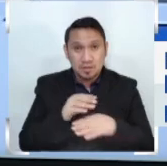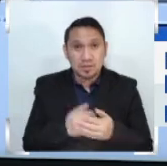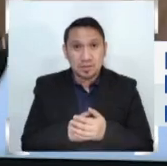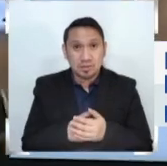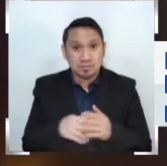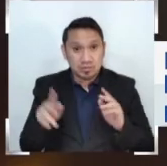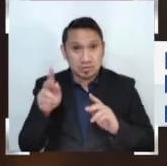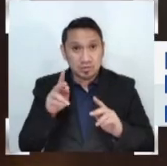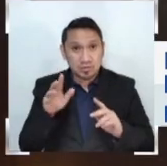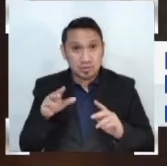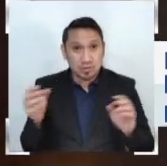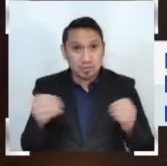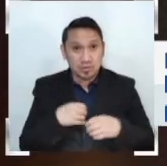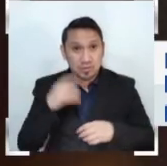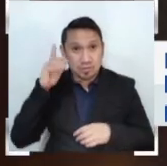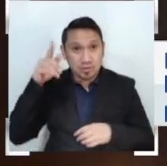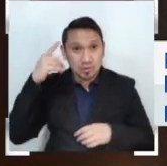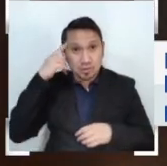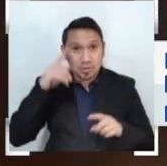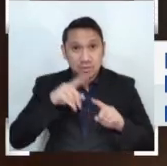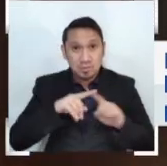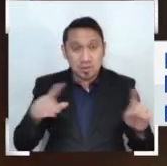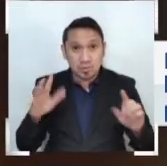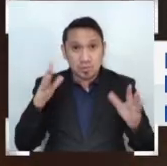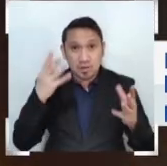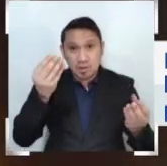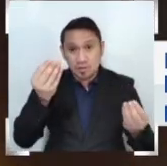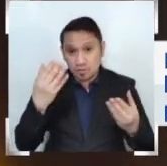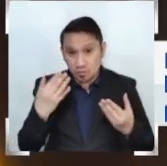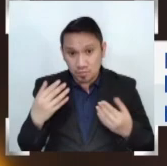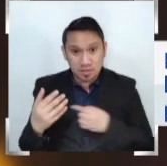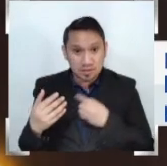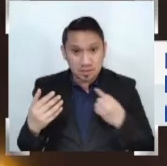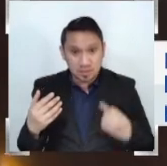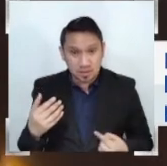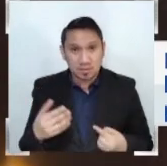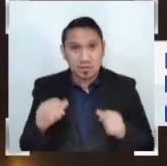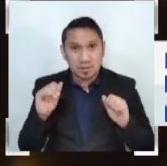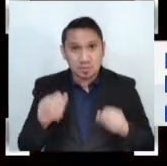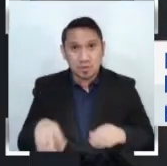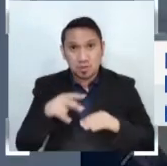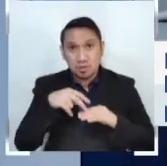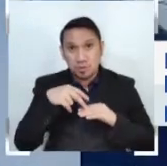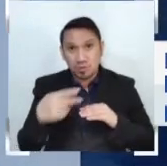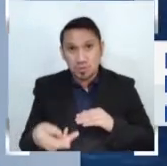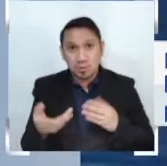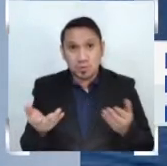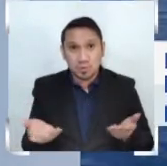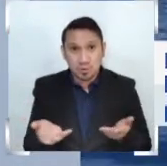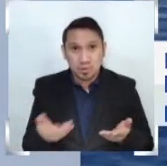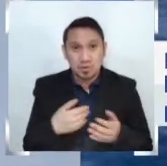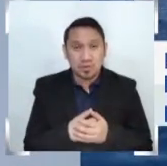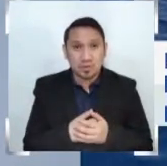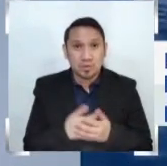ng gobyerno. Pero hindi raw nagbigay ng impormasyon ang China tungkol sa posibleng pagbabagsakan ng rocket stage na kalaunay